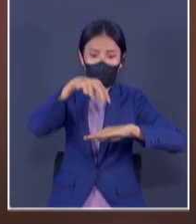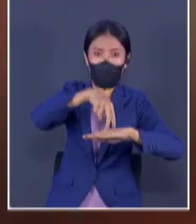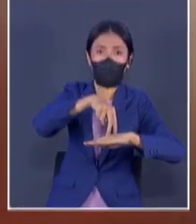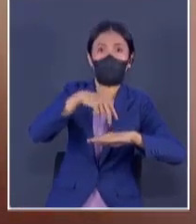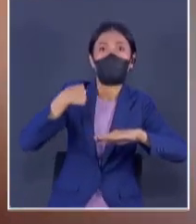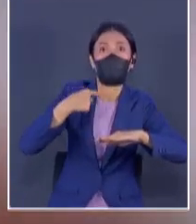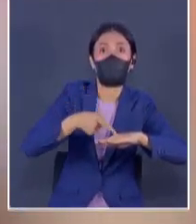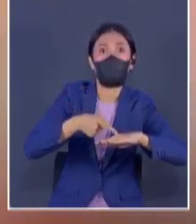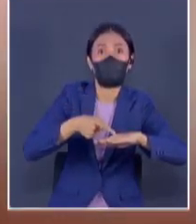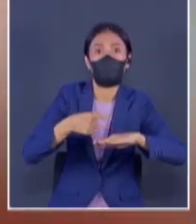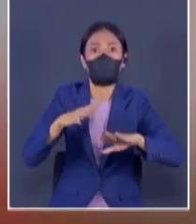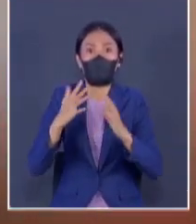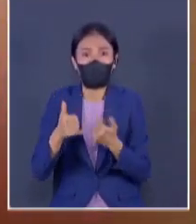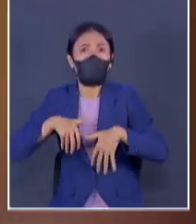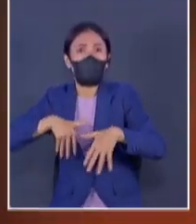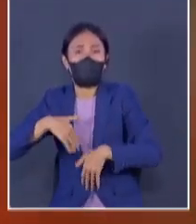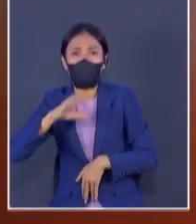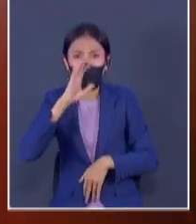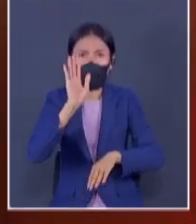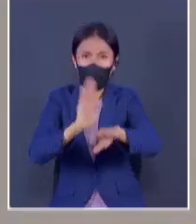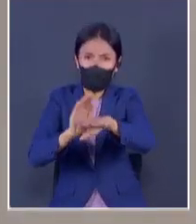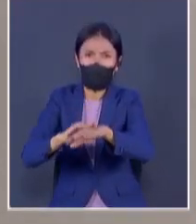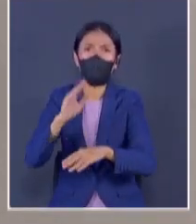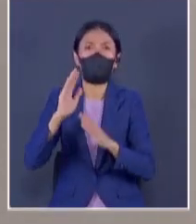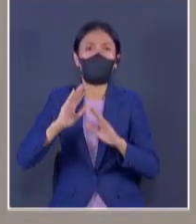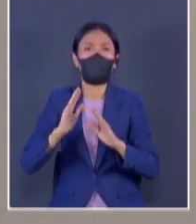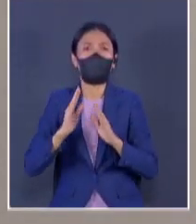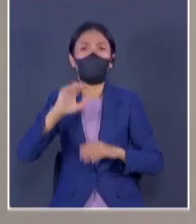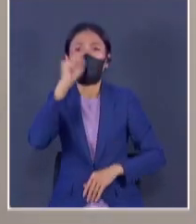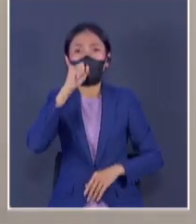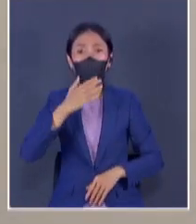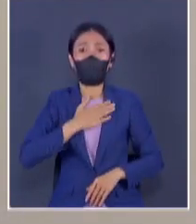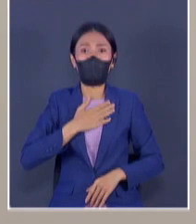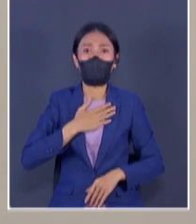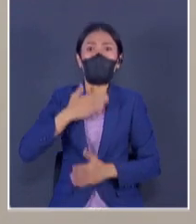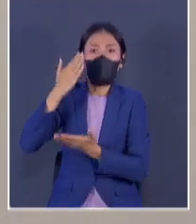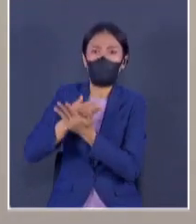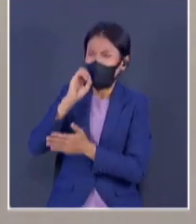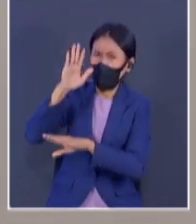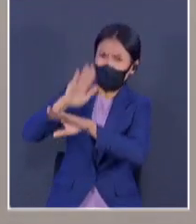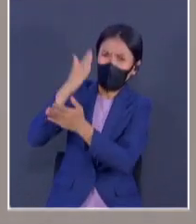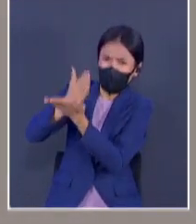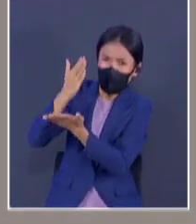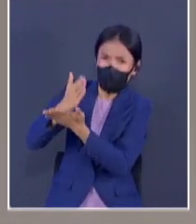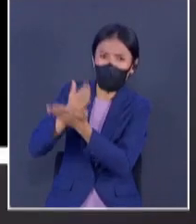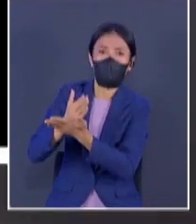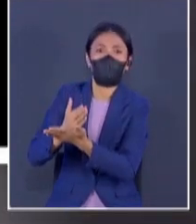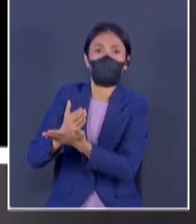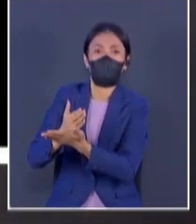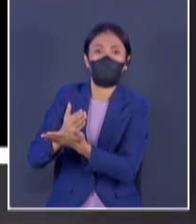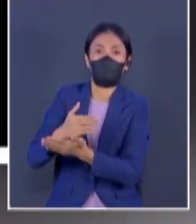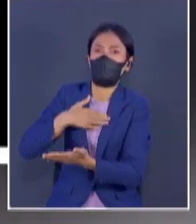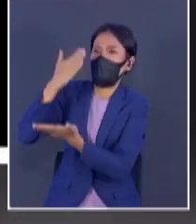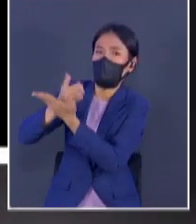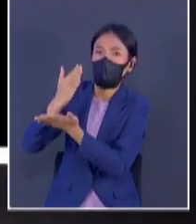วนหนึ่งพยายามบอกทีมงานแล้วก็ทราวิสสก็อตให้เขาหยุดร้องเพลงเพื่อหยุดความชุลมุนที่เกิดขึ้นนะคะแต่อีกฝ่ายเพียงแ